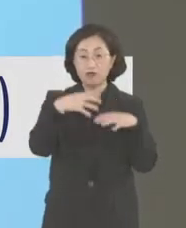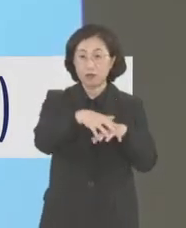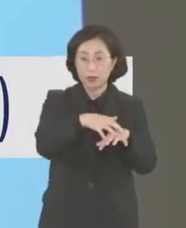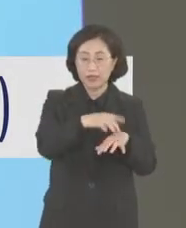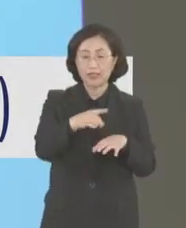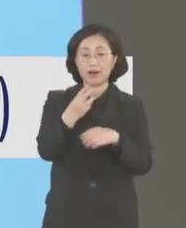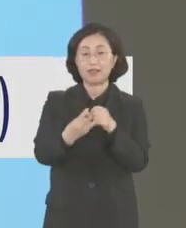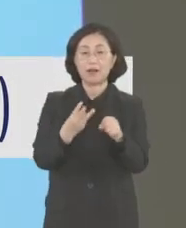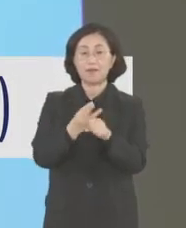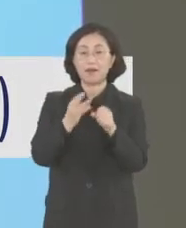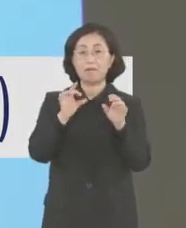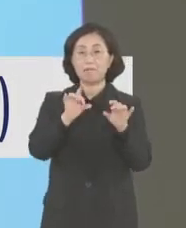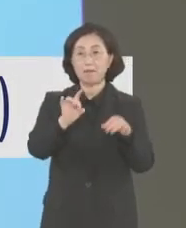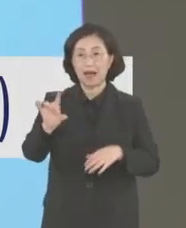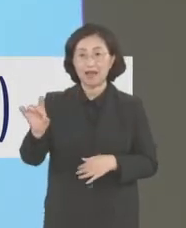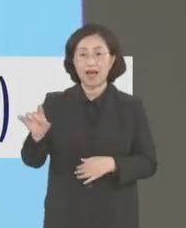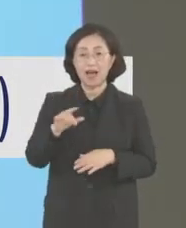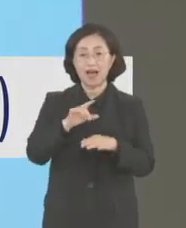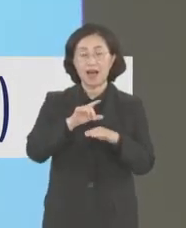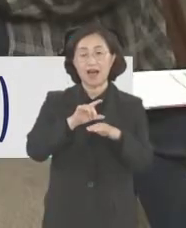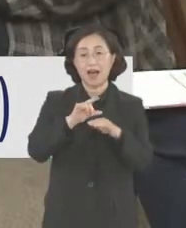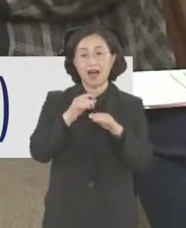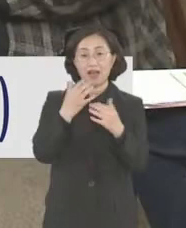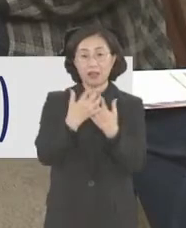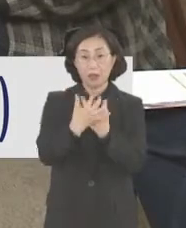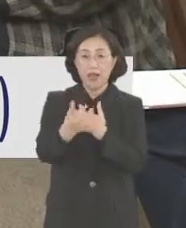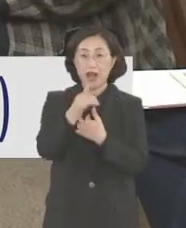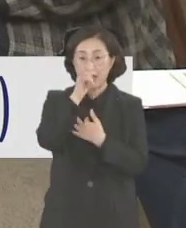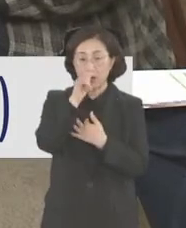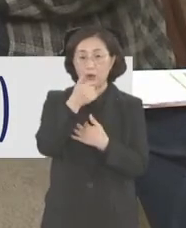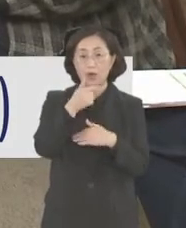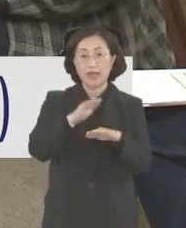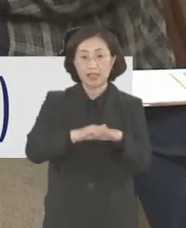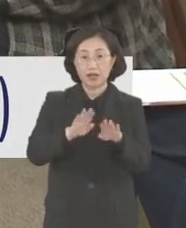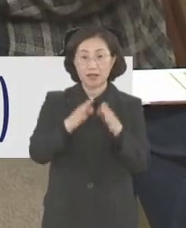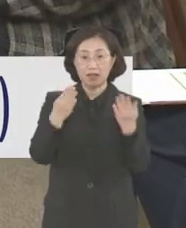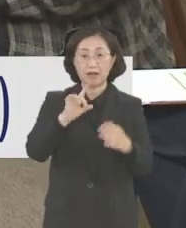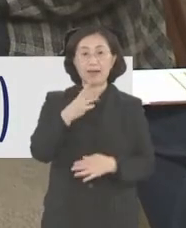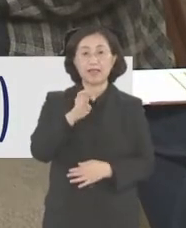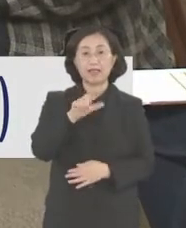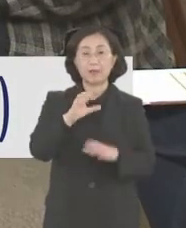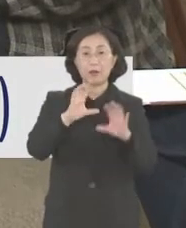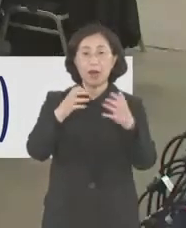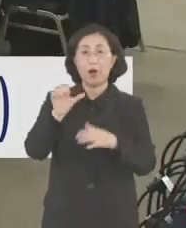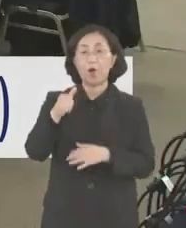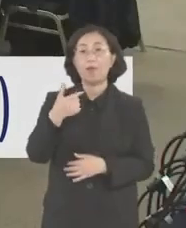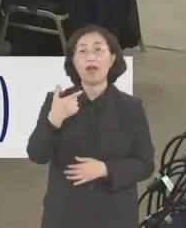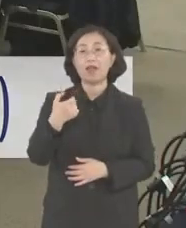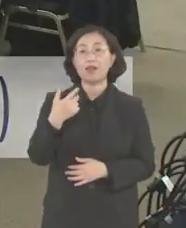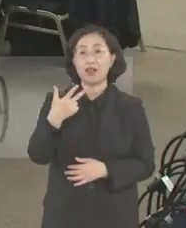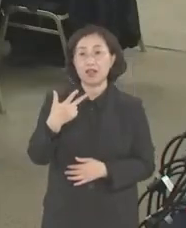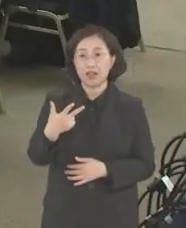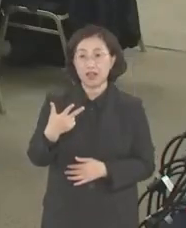3년마다 총회를 개최하며 이번 대전 총회에는 145개국에서